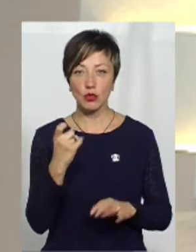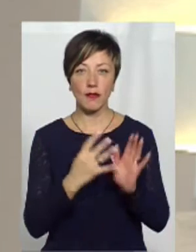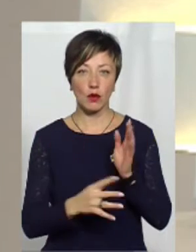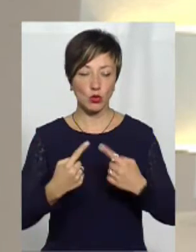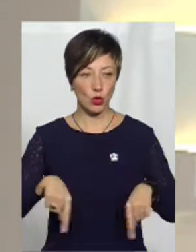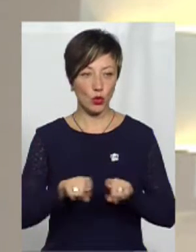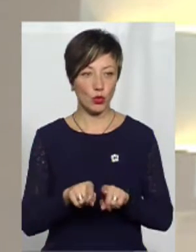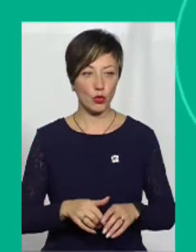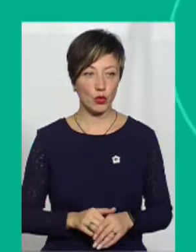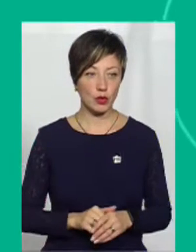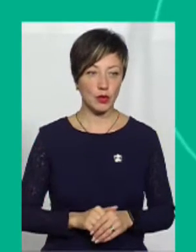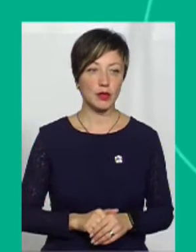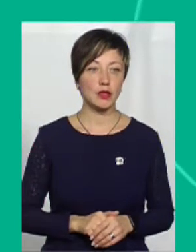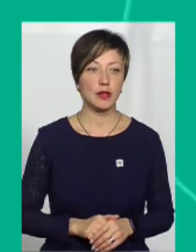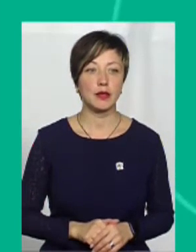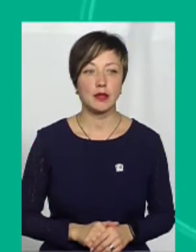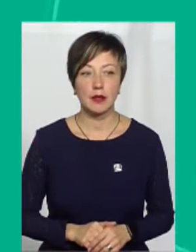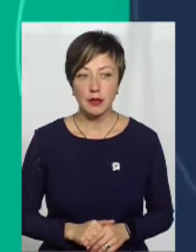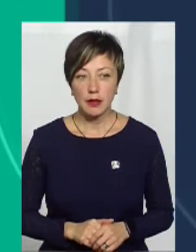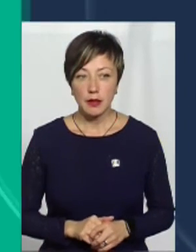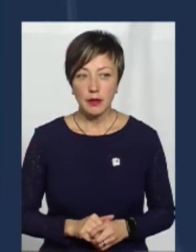округ. Прошу.